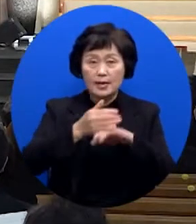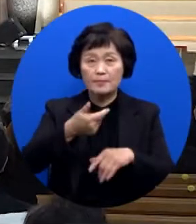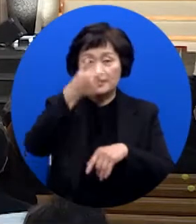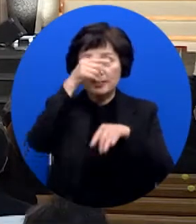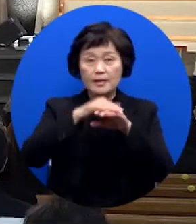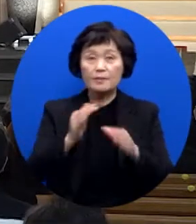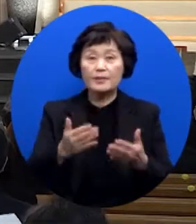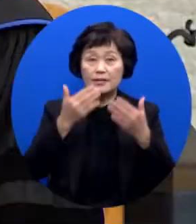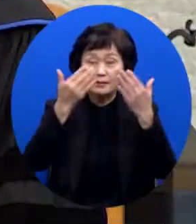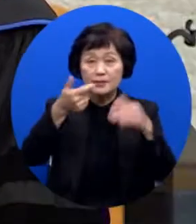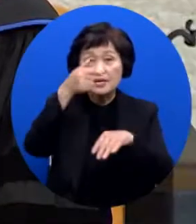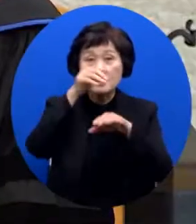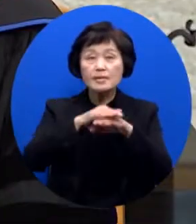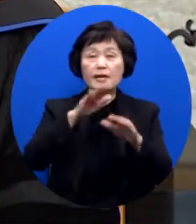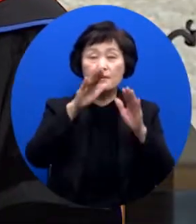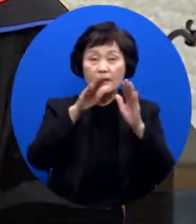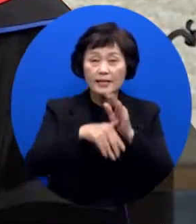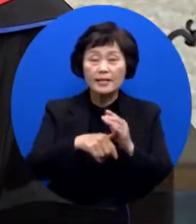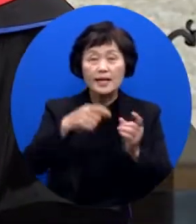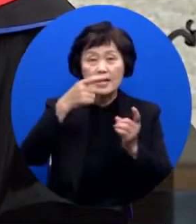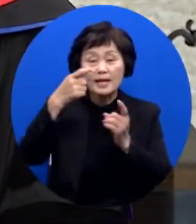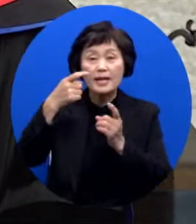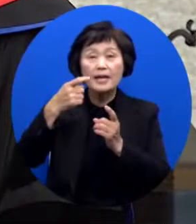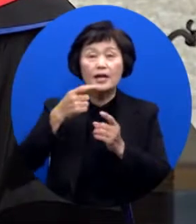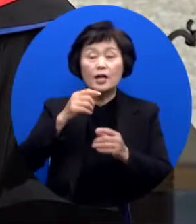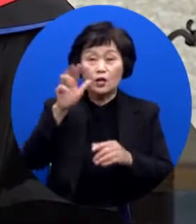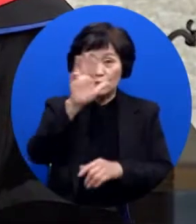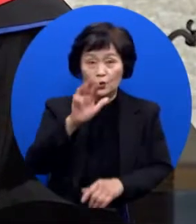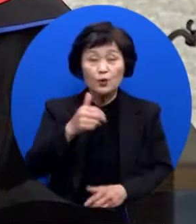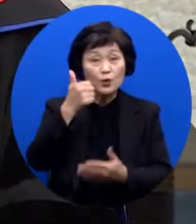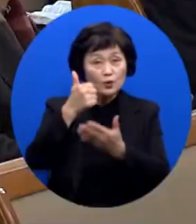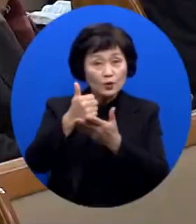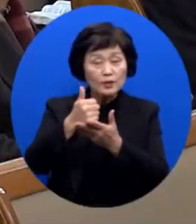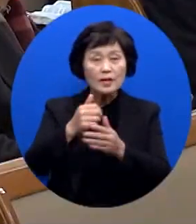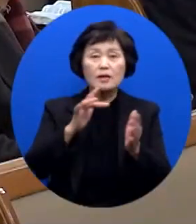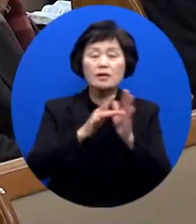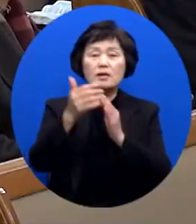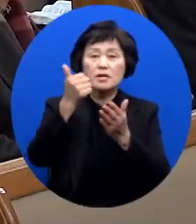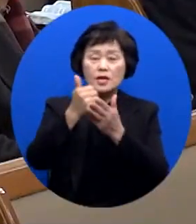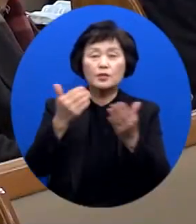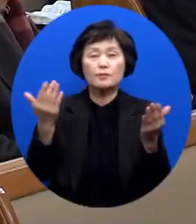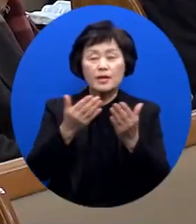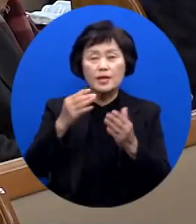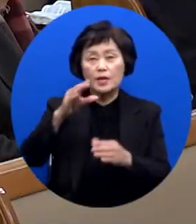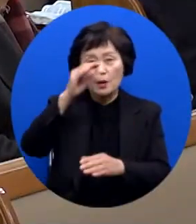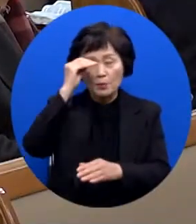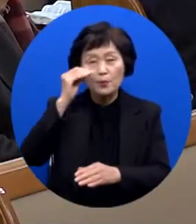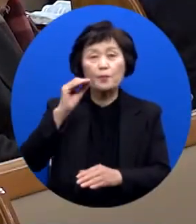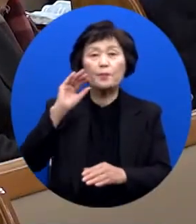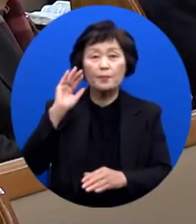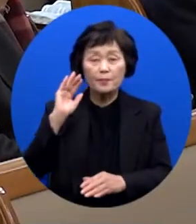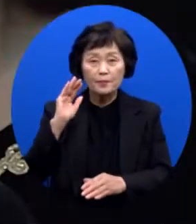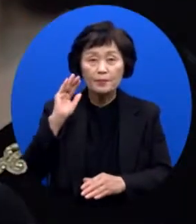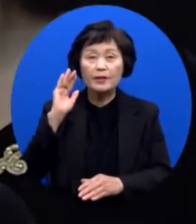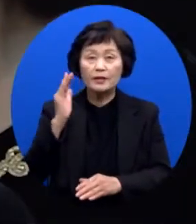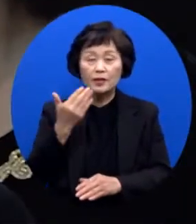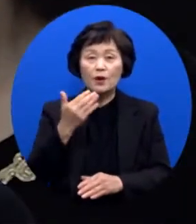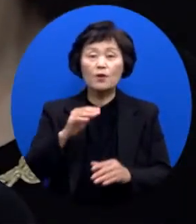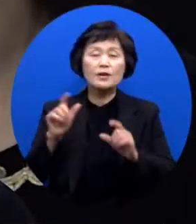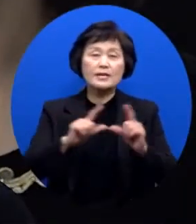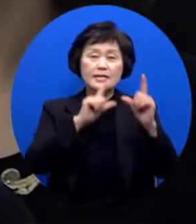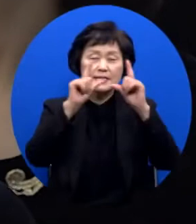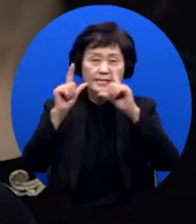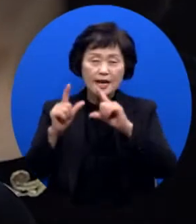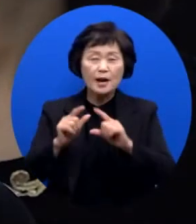예배에서 트리니티 국제대학교 김현택 총장은 예수님의 사역을 모델 삼아 하나님의 말씀으로 삶을 변화시켜